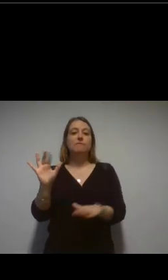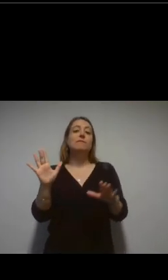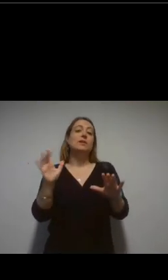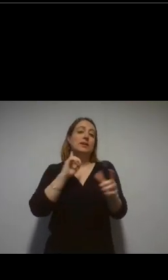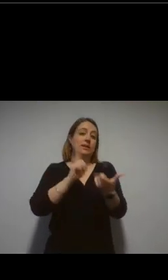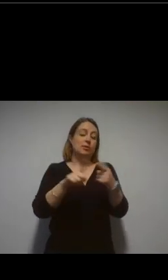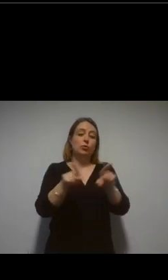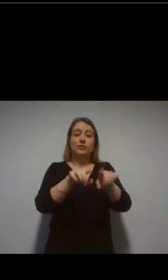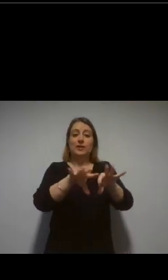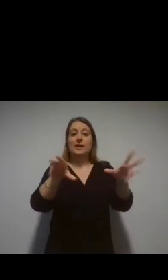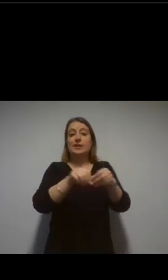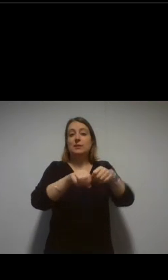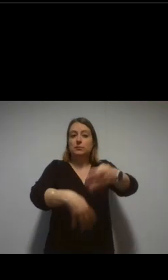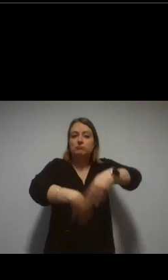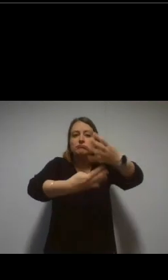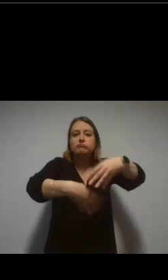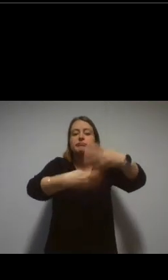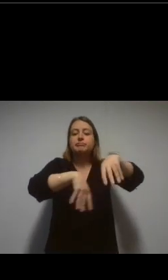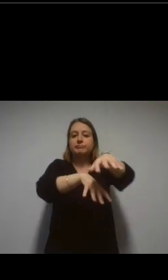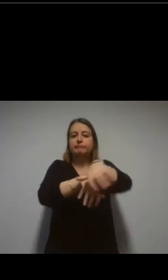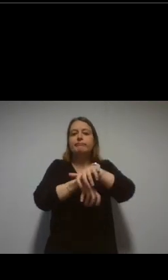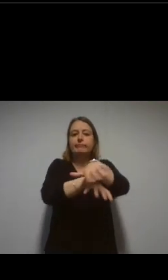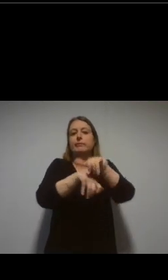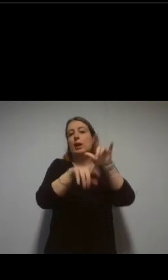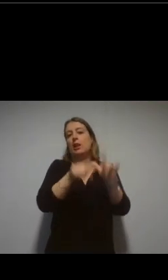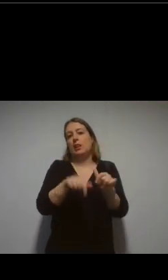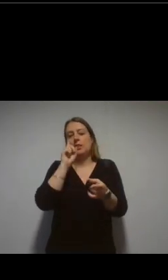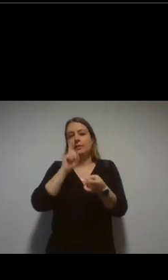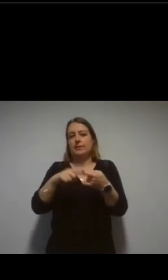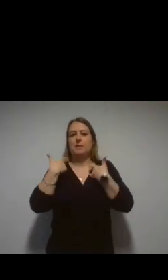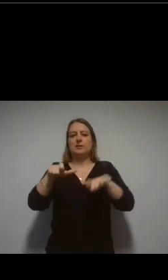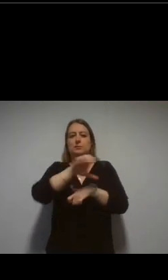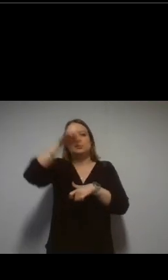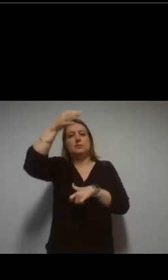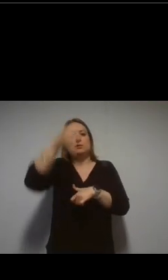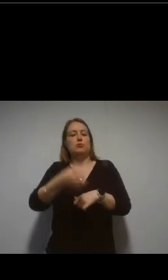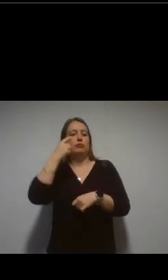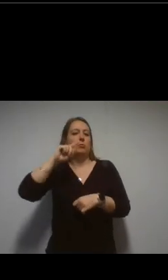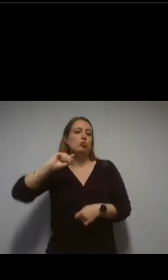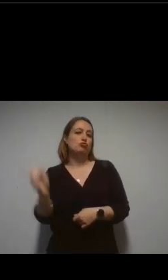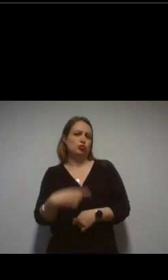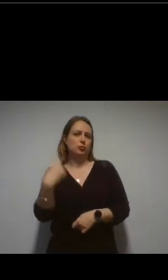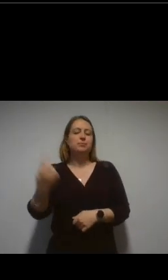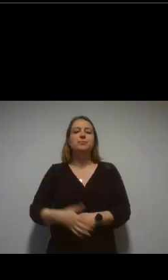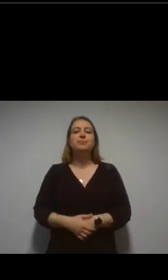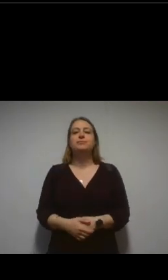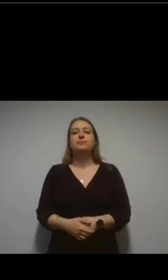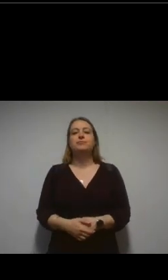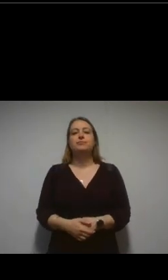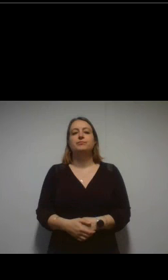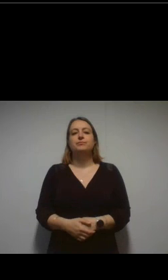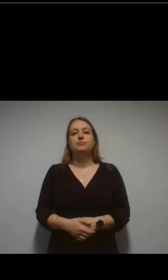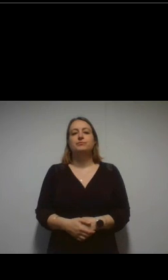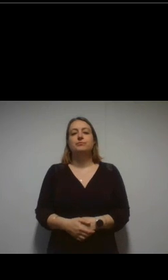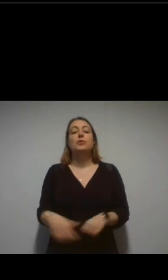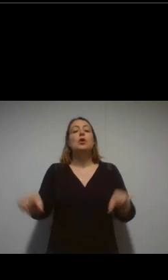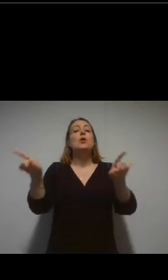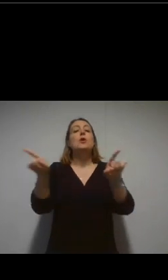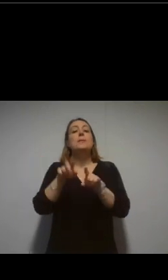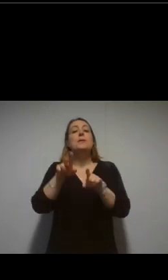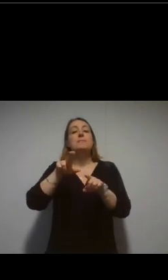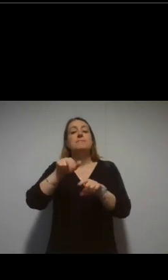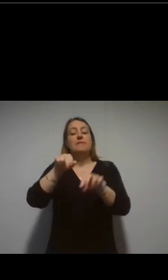une équipe de vélotypistes pour rendre ce webinaire le plus accessible possible à tous. Et pareil, sur le formulaire que vous avez à recevoir,